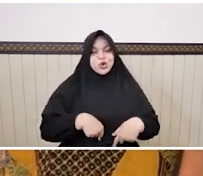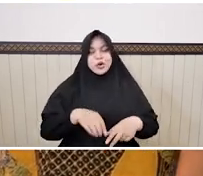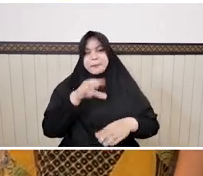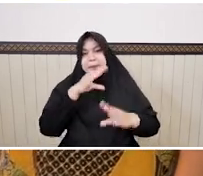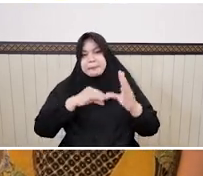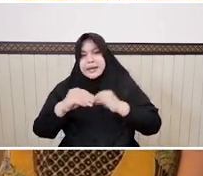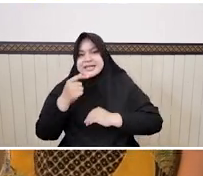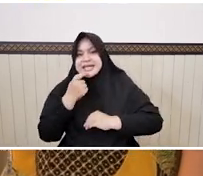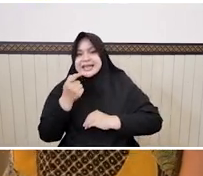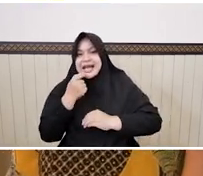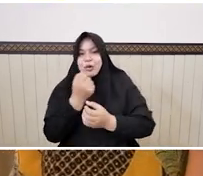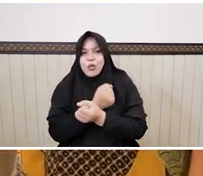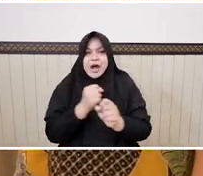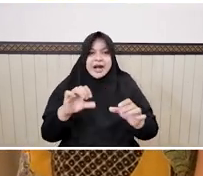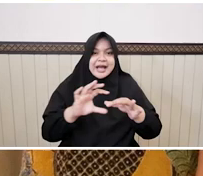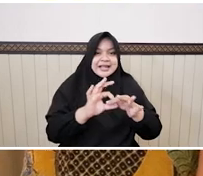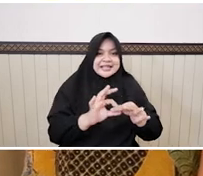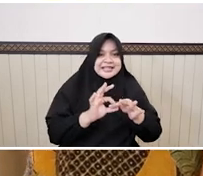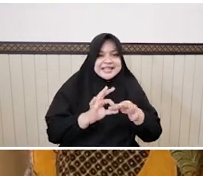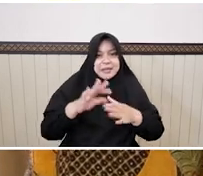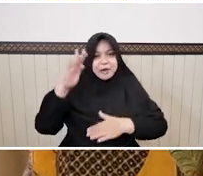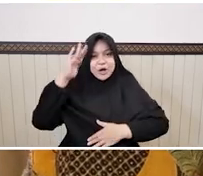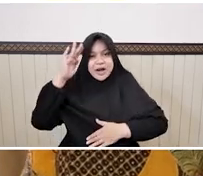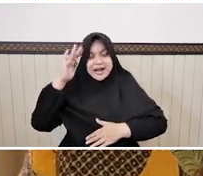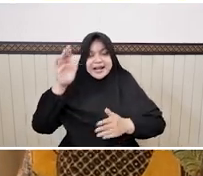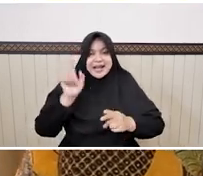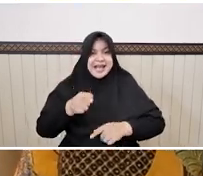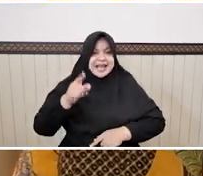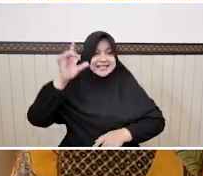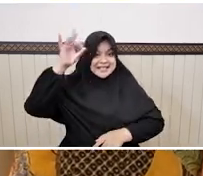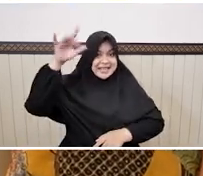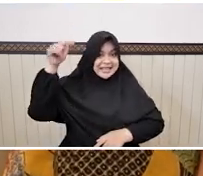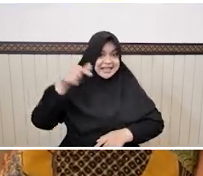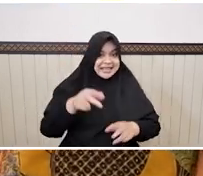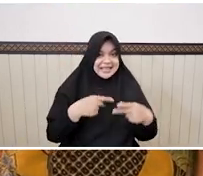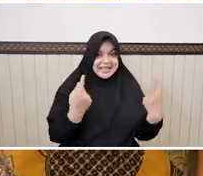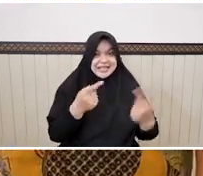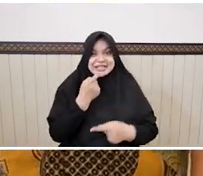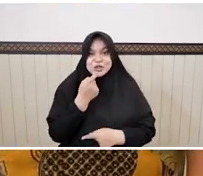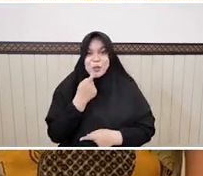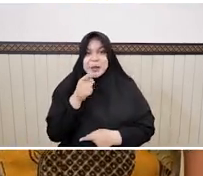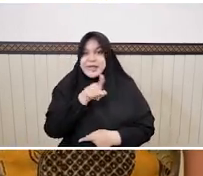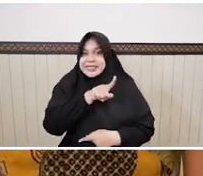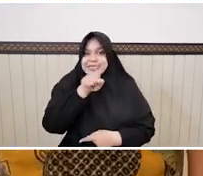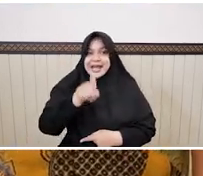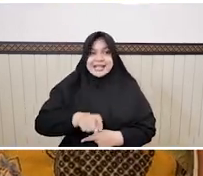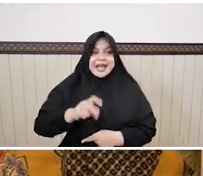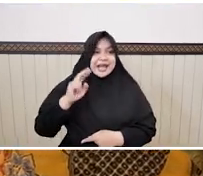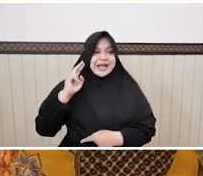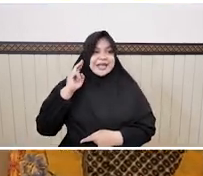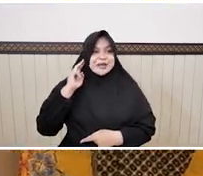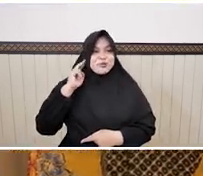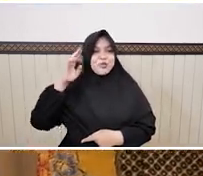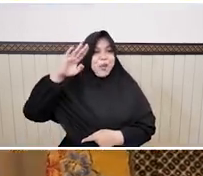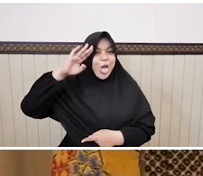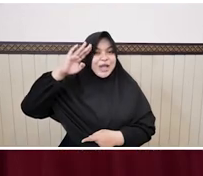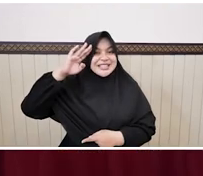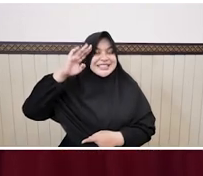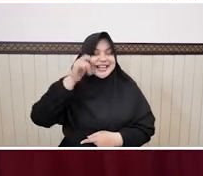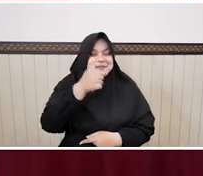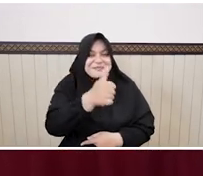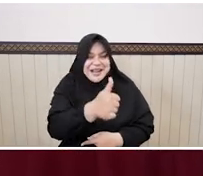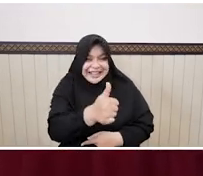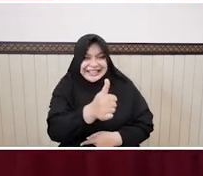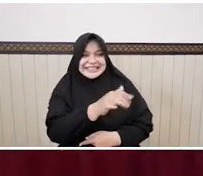atau ke sama dengan pihak kepolisian nah siang hari ini kita akan coba tanyakan kepada buku Alwan e-book Polwan yang